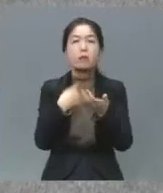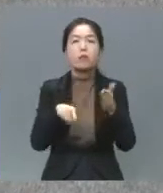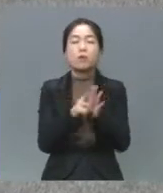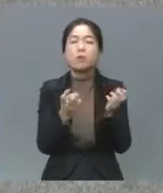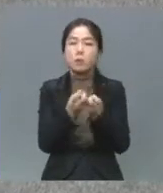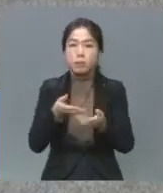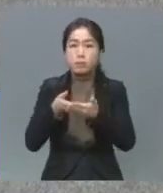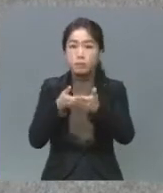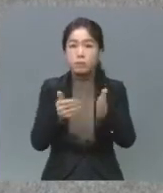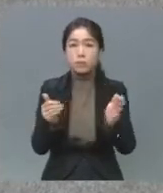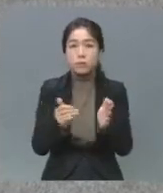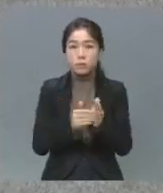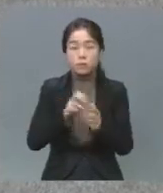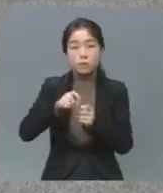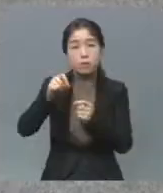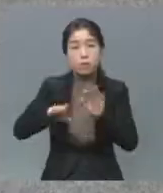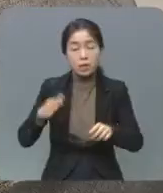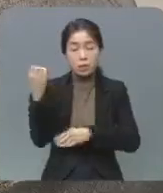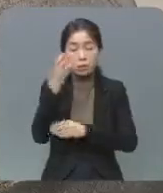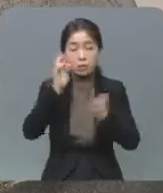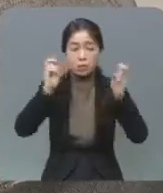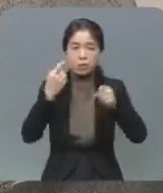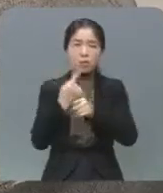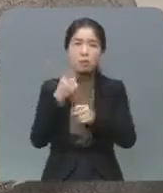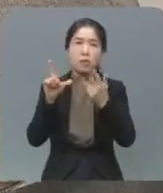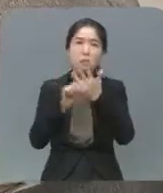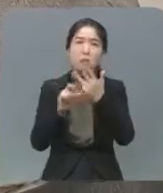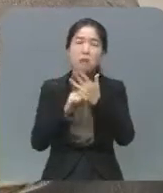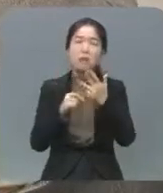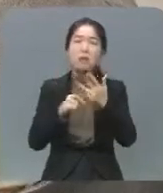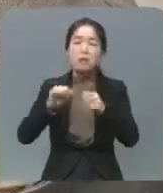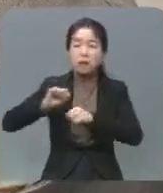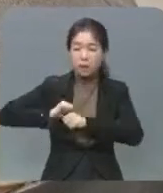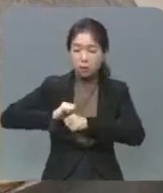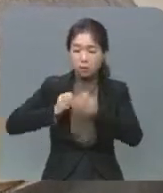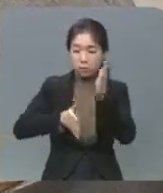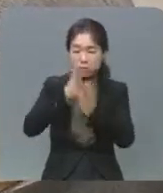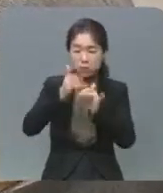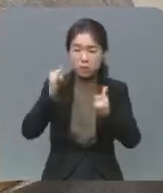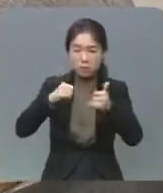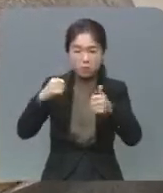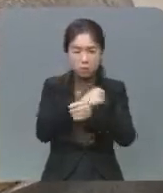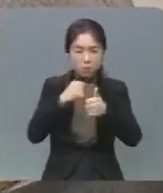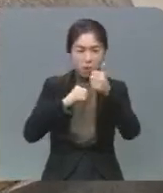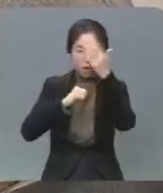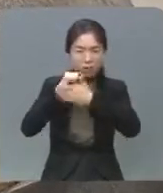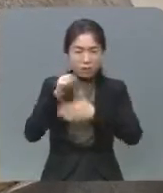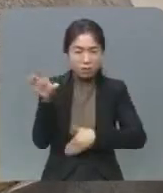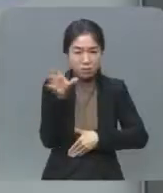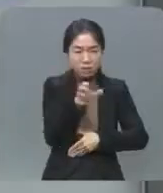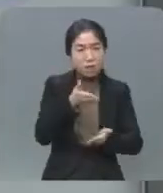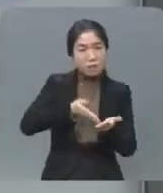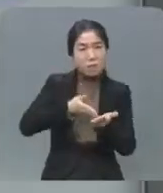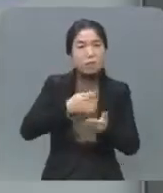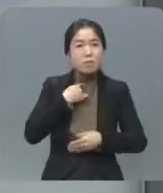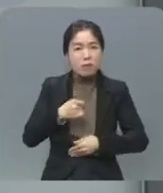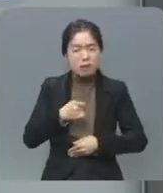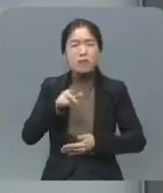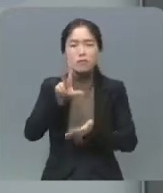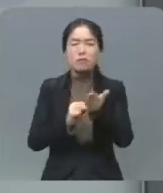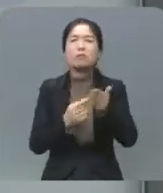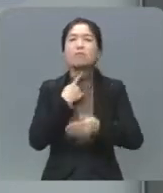촉구했습니다. 광주시당은 이 신문사가 지난해 8월에도 계엄군이 시민을 폭행하는 사진을 빗댄 만평을 실어서 무리를